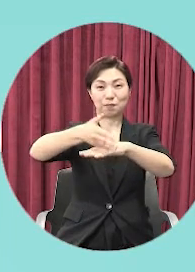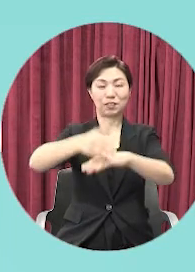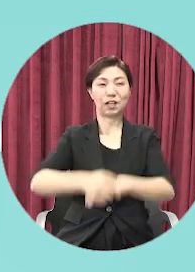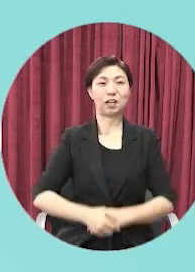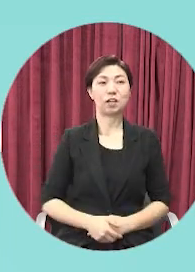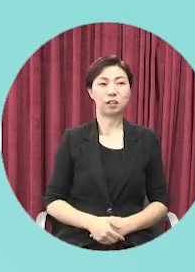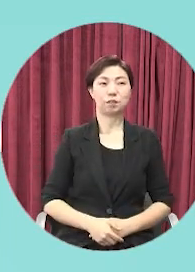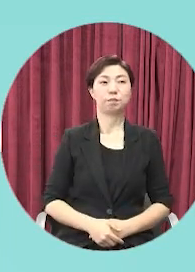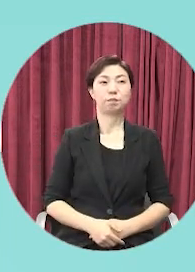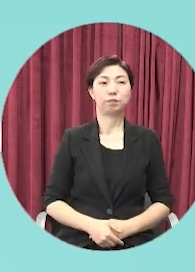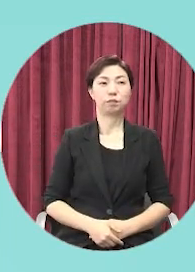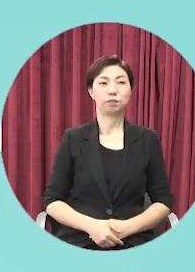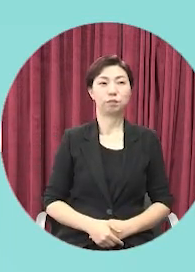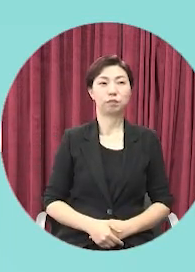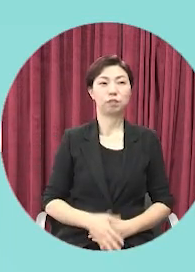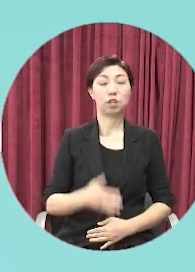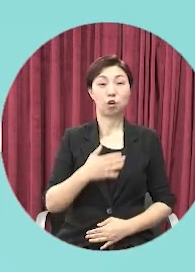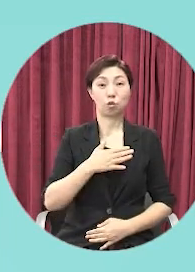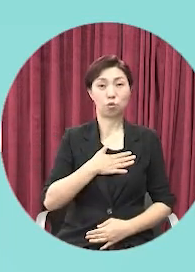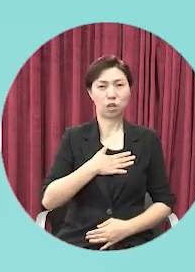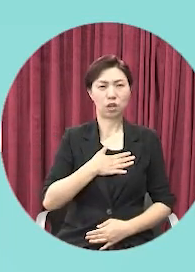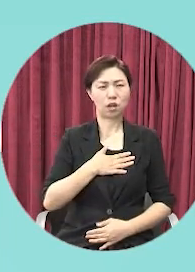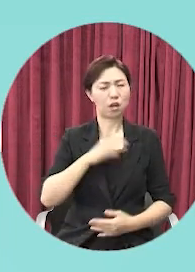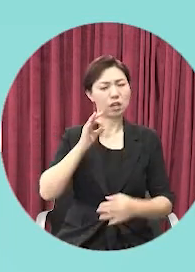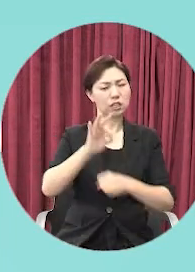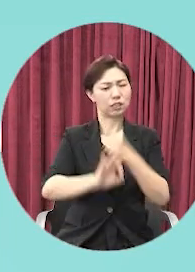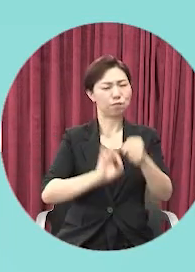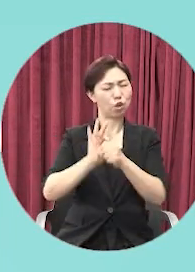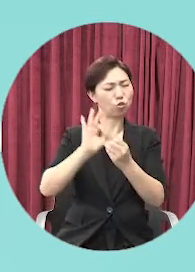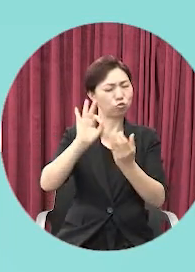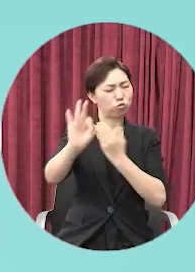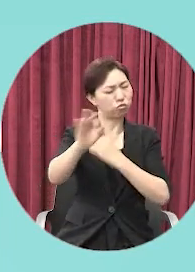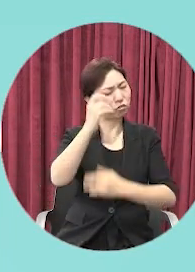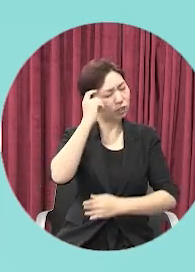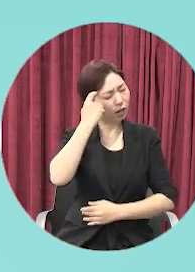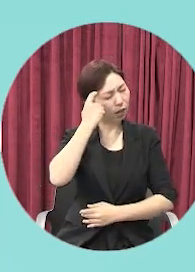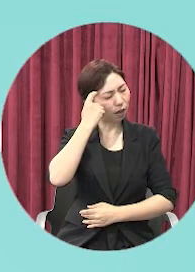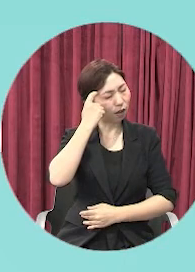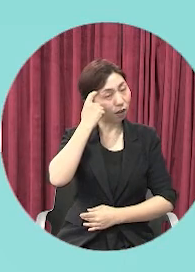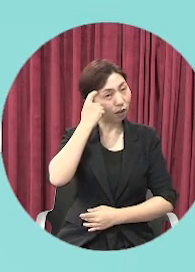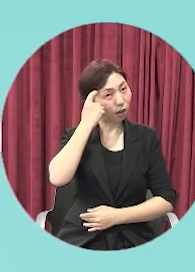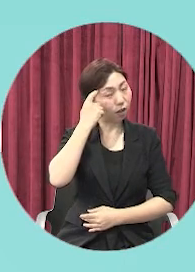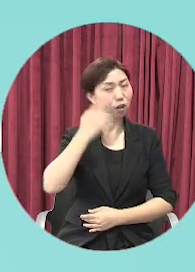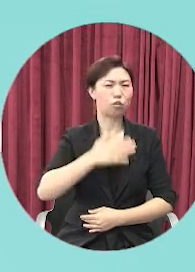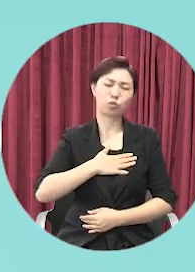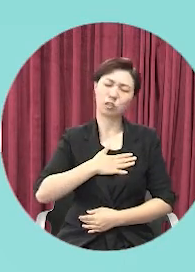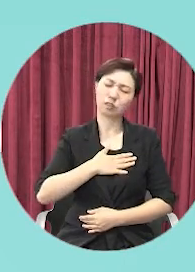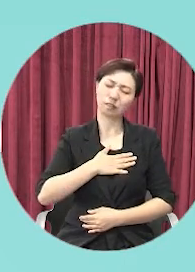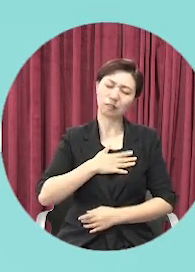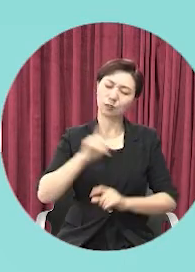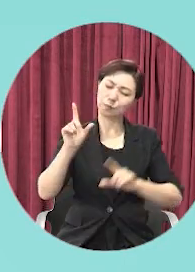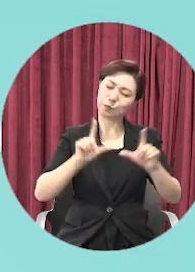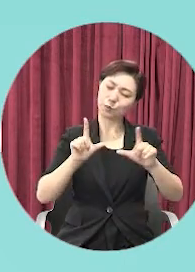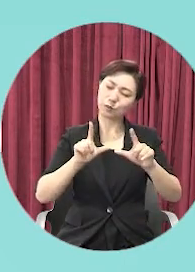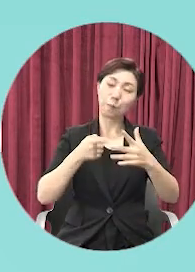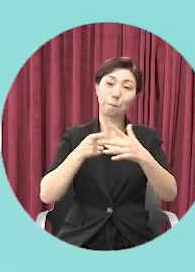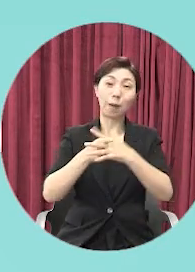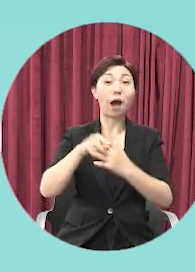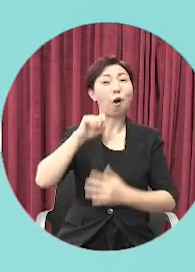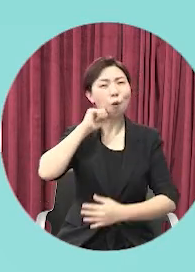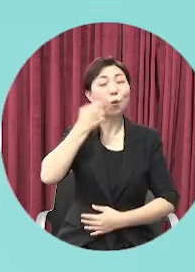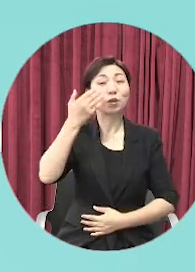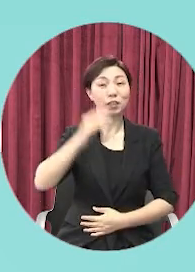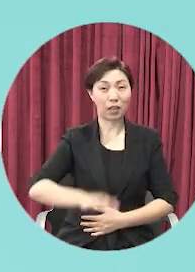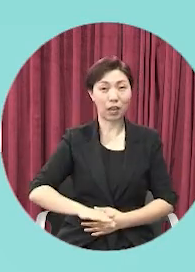상당히 우리가 그 예상을 10년 후에 우리의 모습들이 어떤 형태로도 일어날지에 대해서 아주